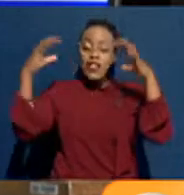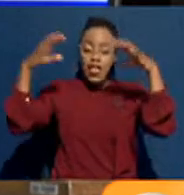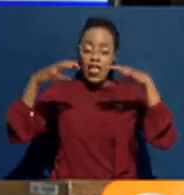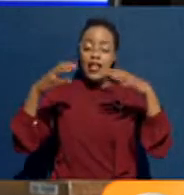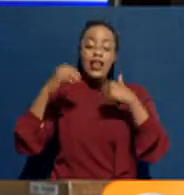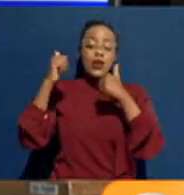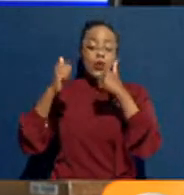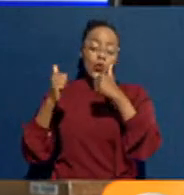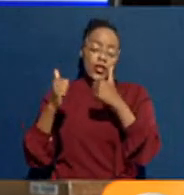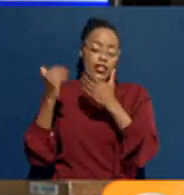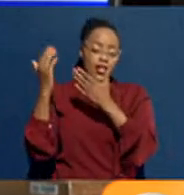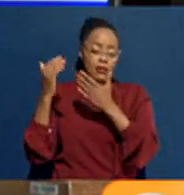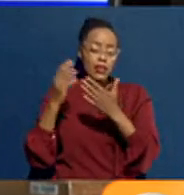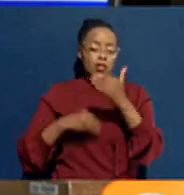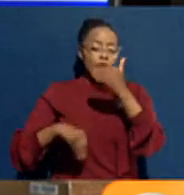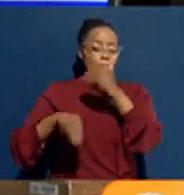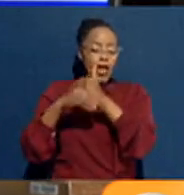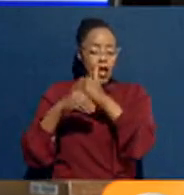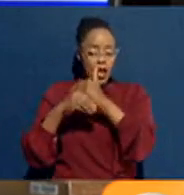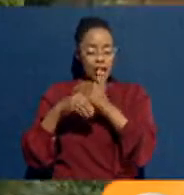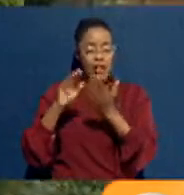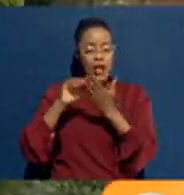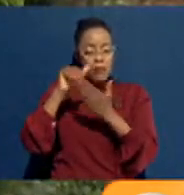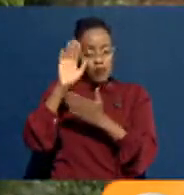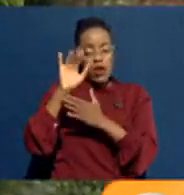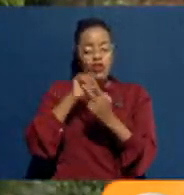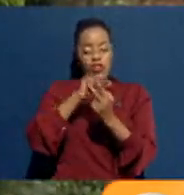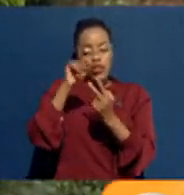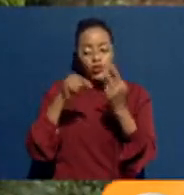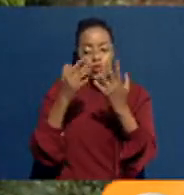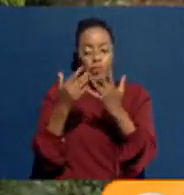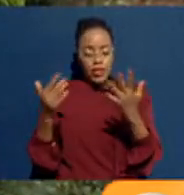to be enhanced as a result of those two elements.